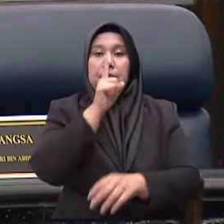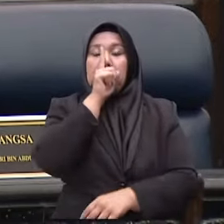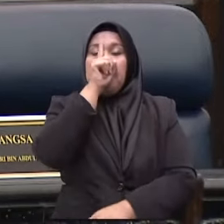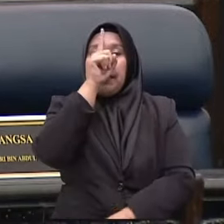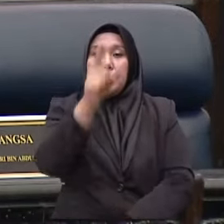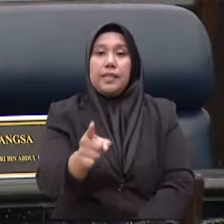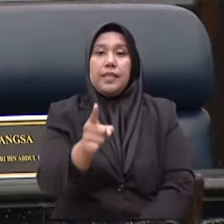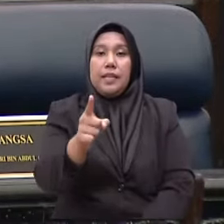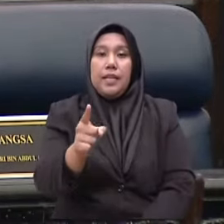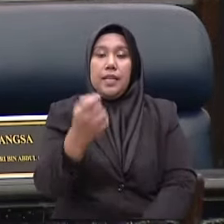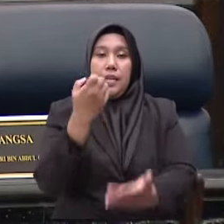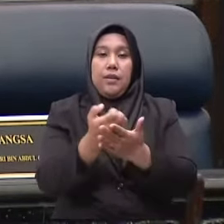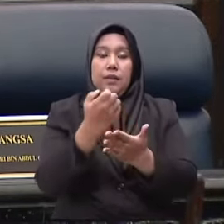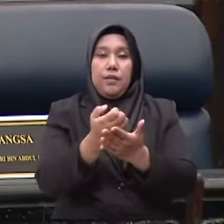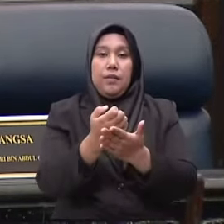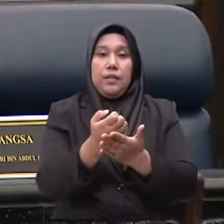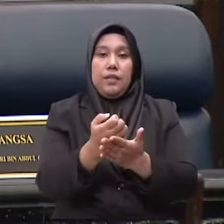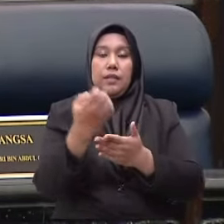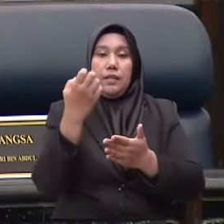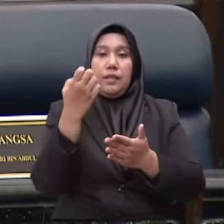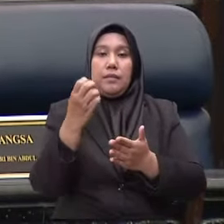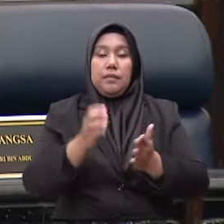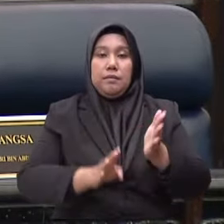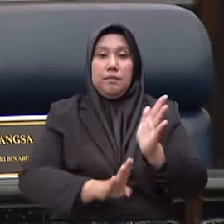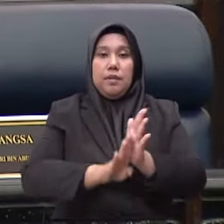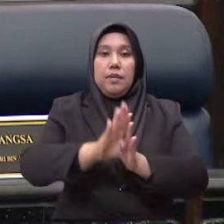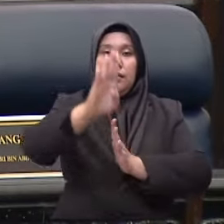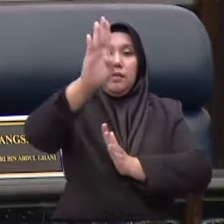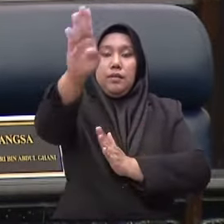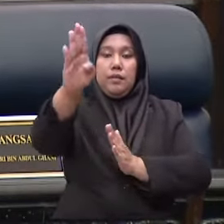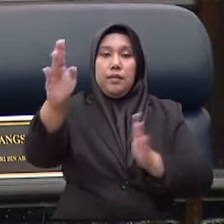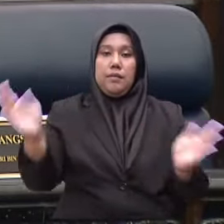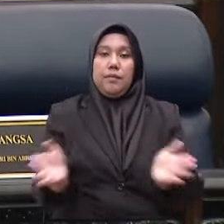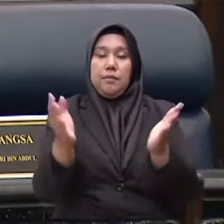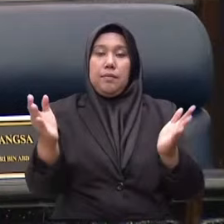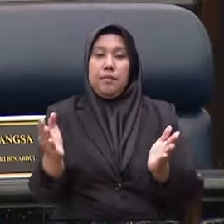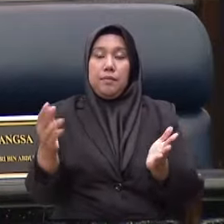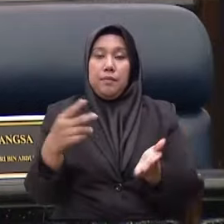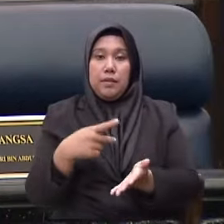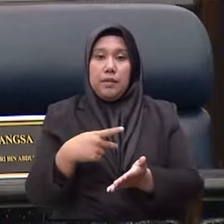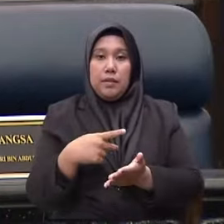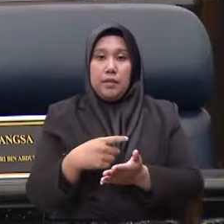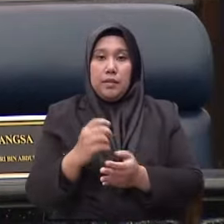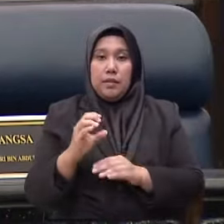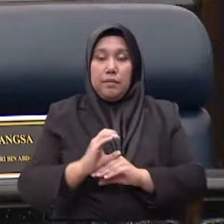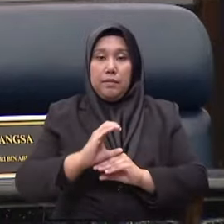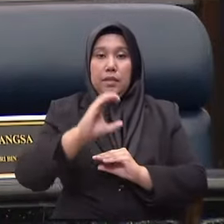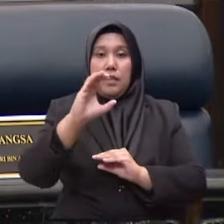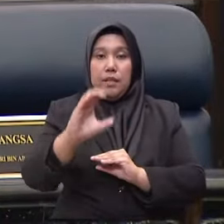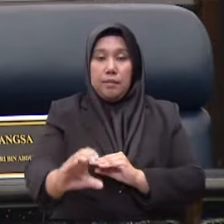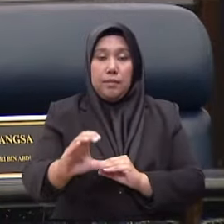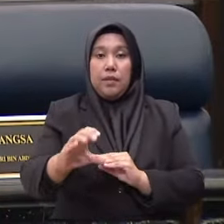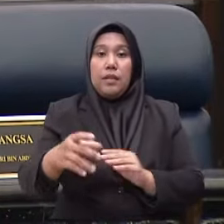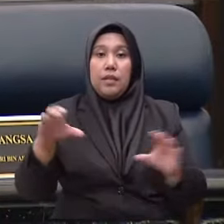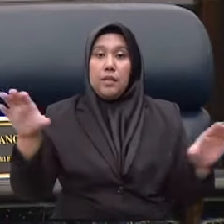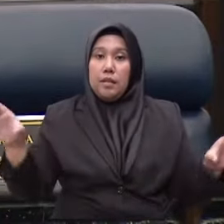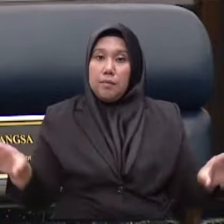membangun dengan didorong oleh pelaburan yang dibuat oleh kerajaan melalui